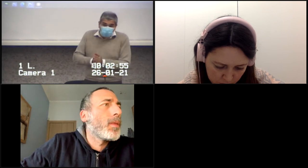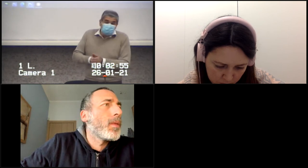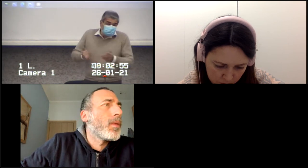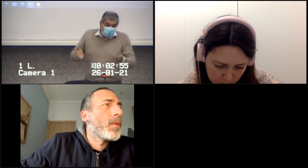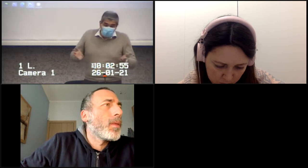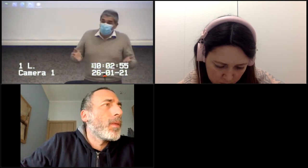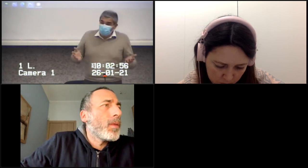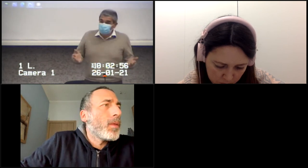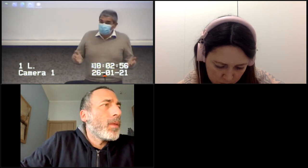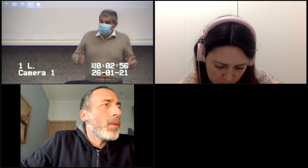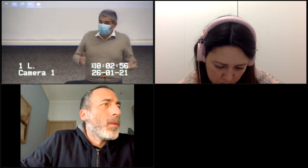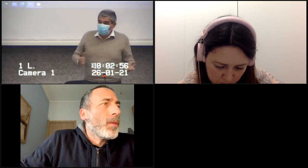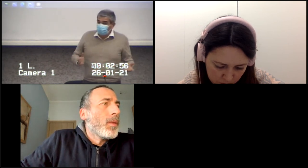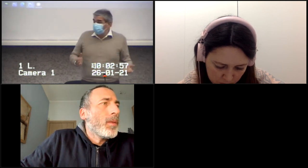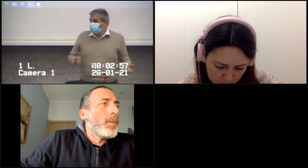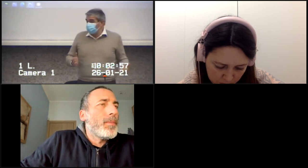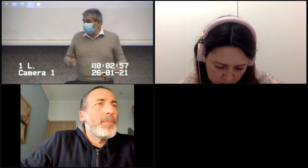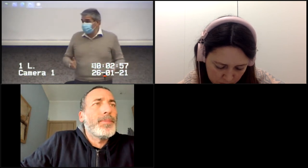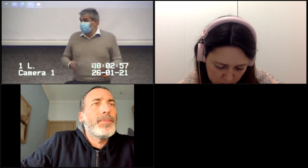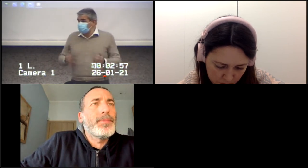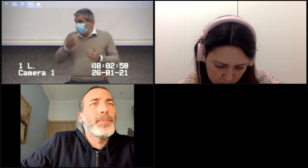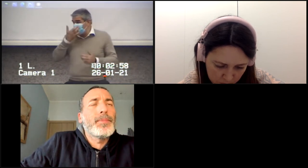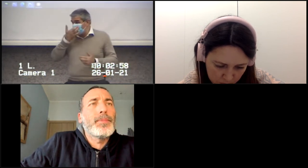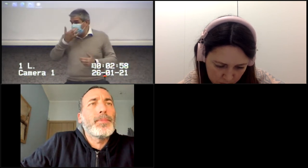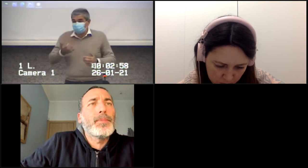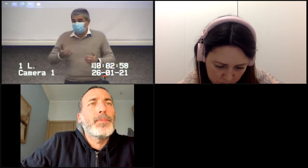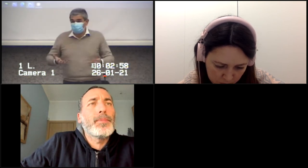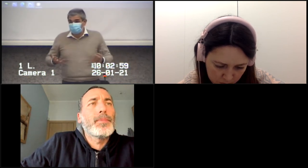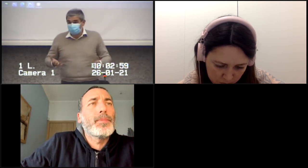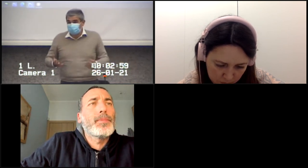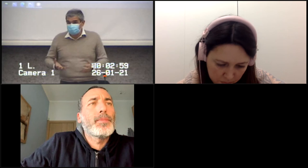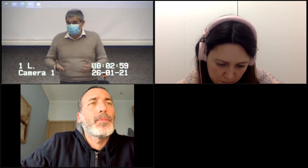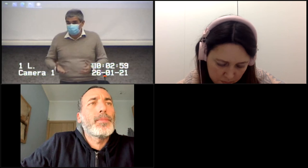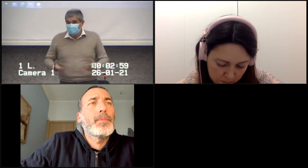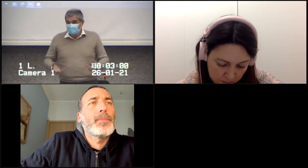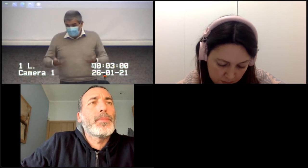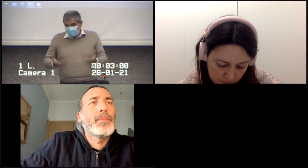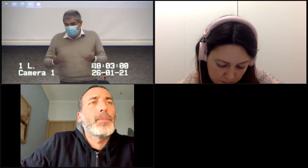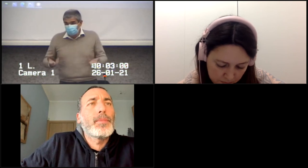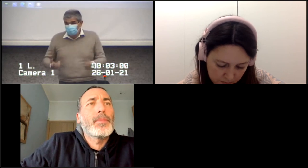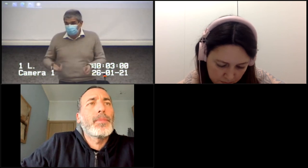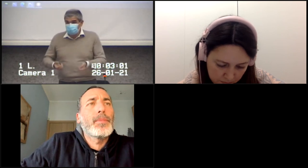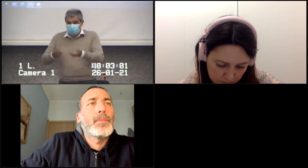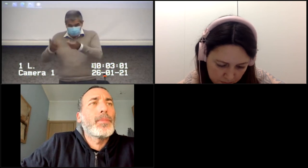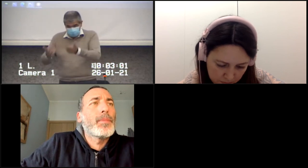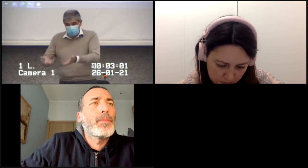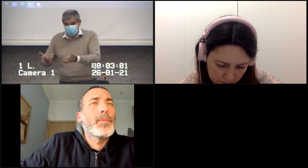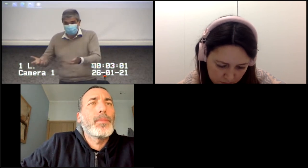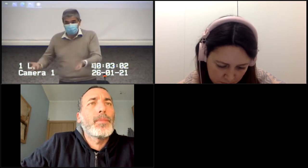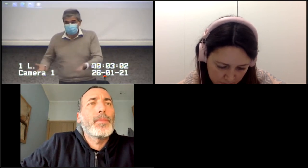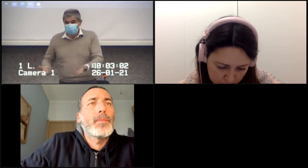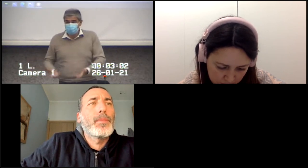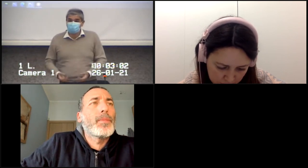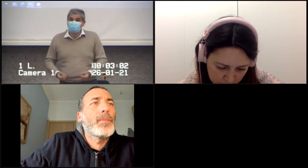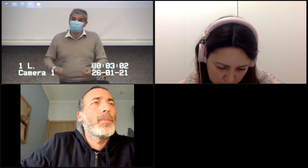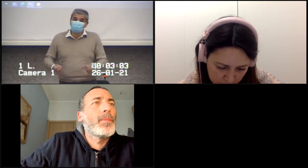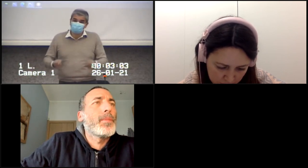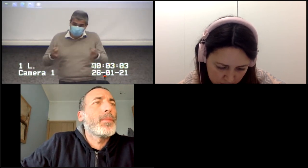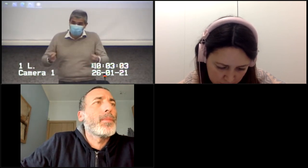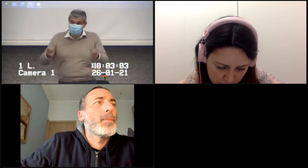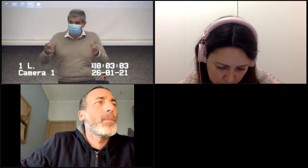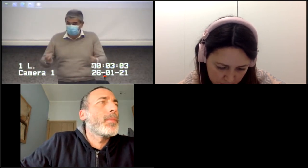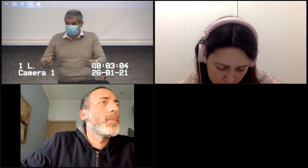che è una buona occasione per l'amministrazione e per l'ente di portare a casa un po' di soldini, reinvestirli